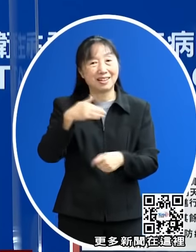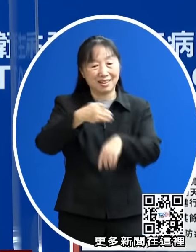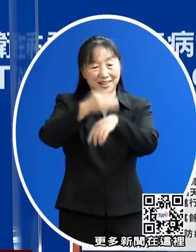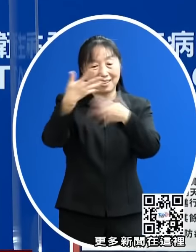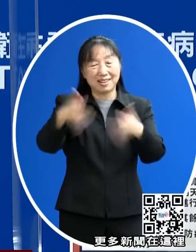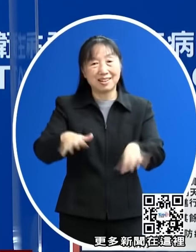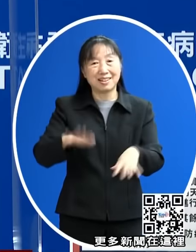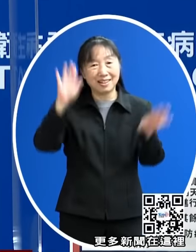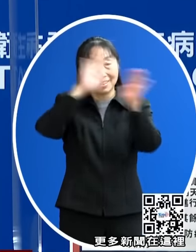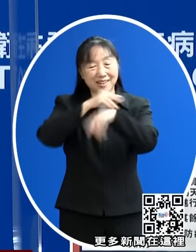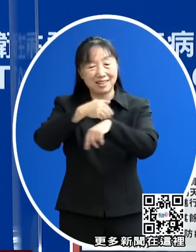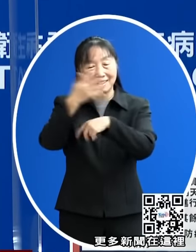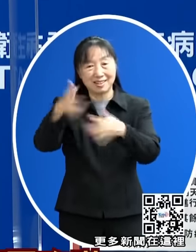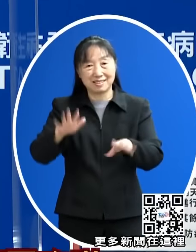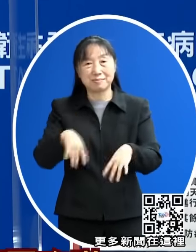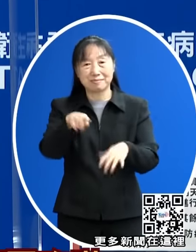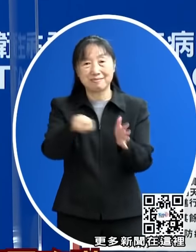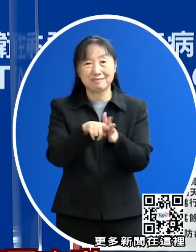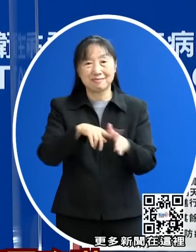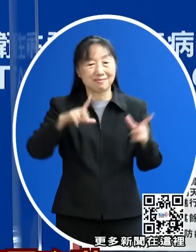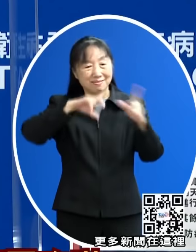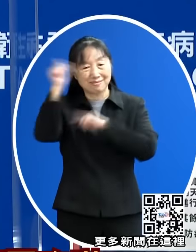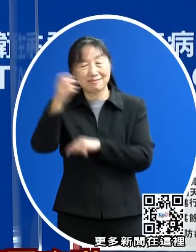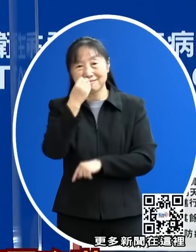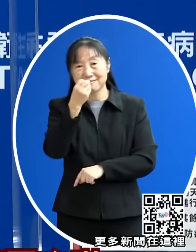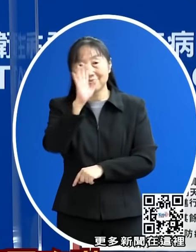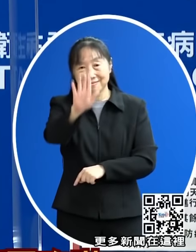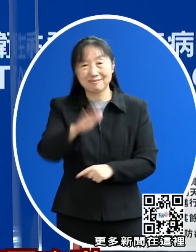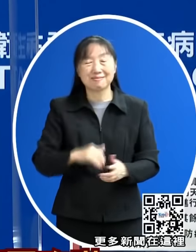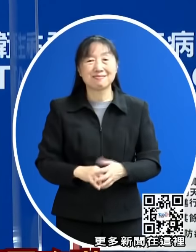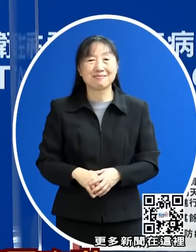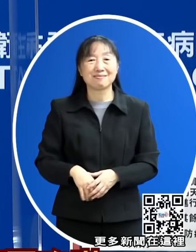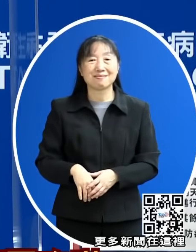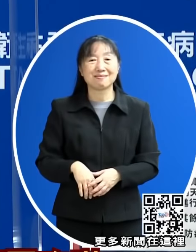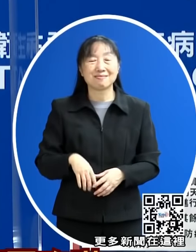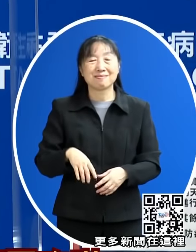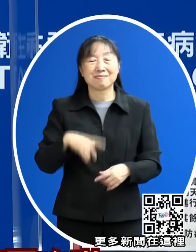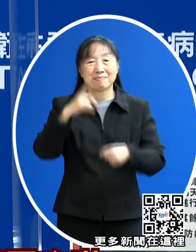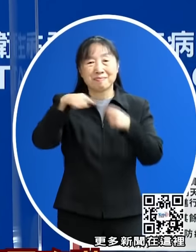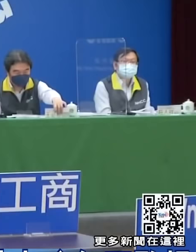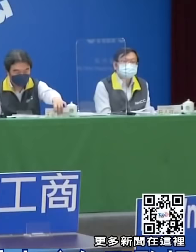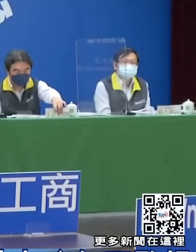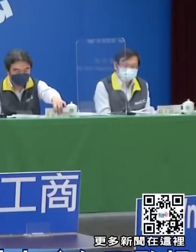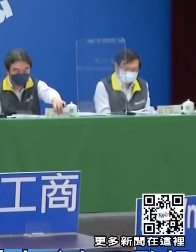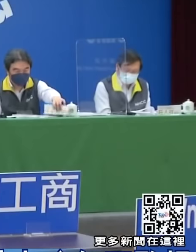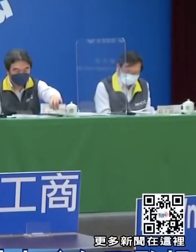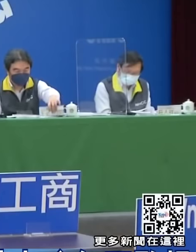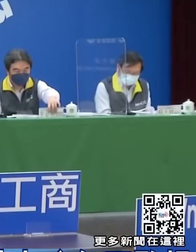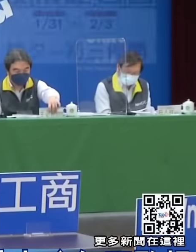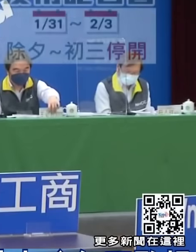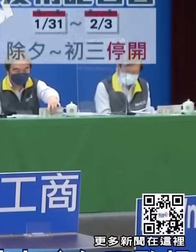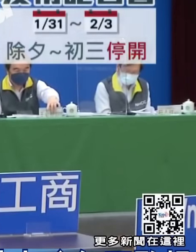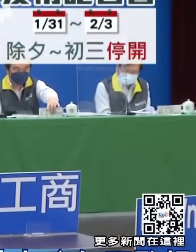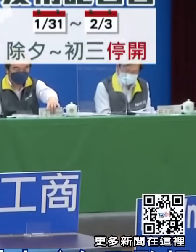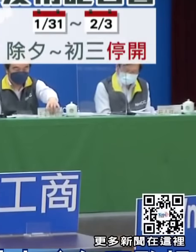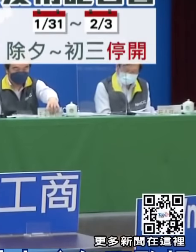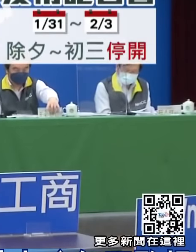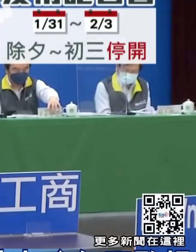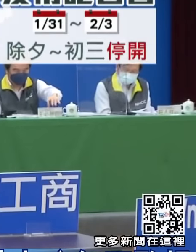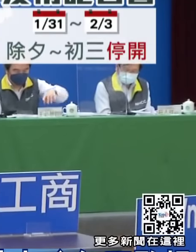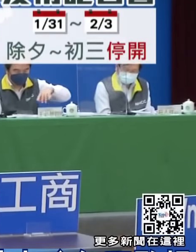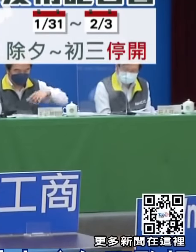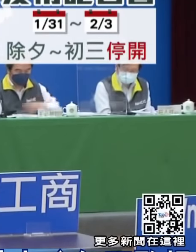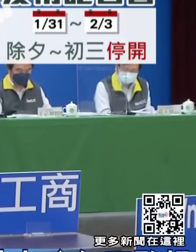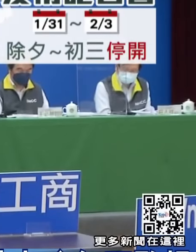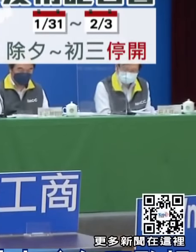说，好9点多该回就回去吃一下。年夜饭现在自己无论怎么样都要吃了哈， 几乎全年无休，春节连假也只